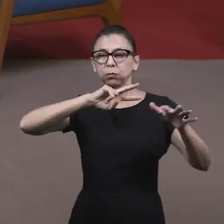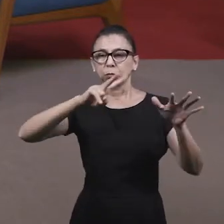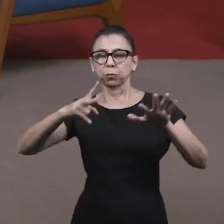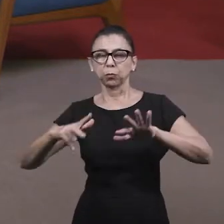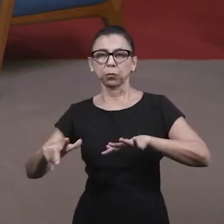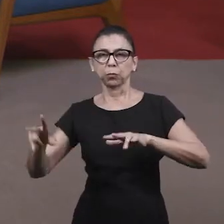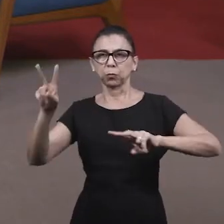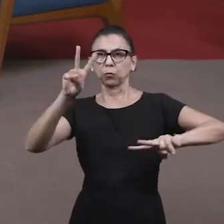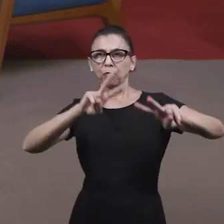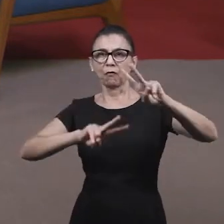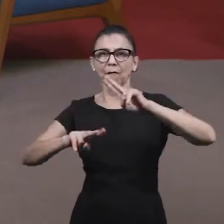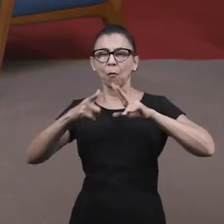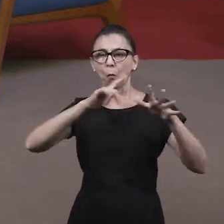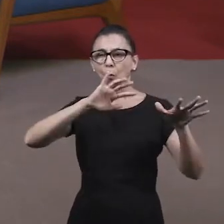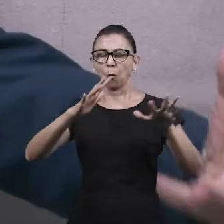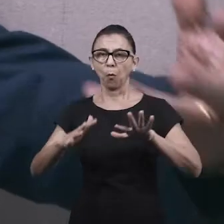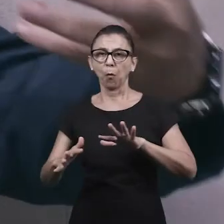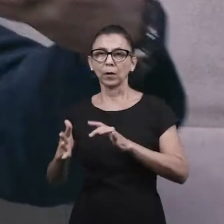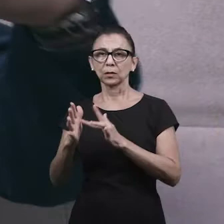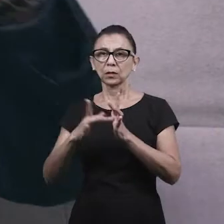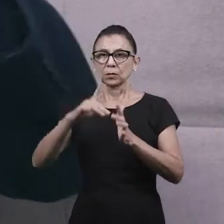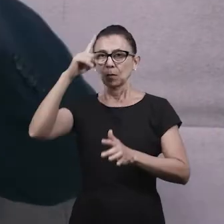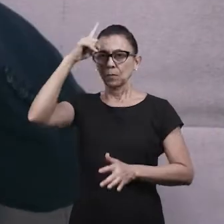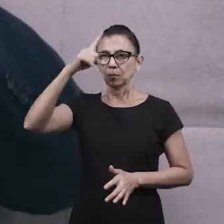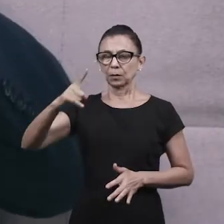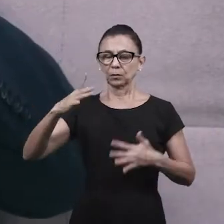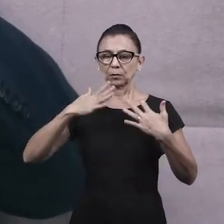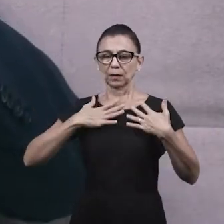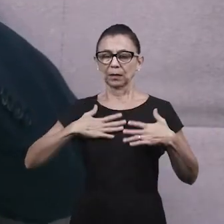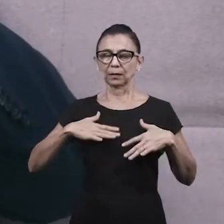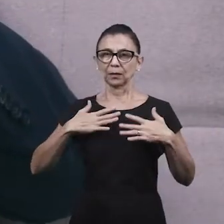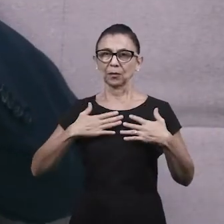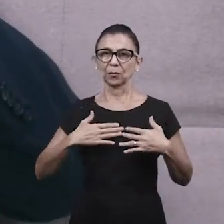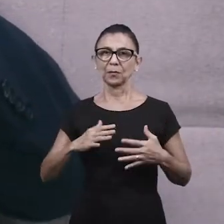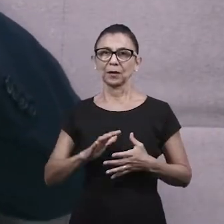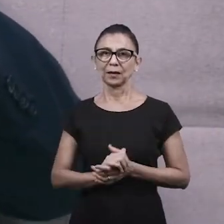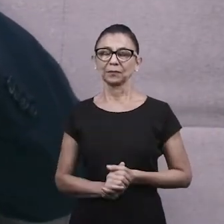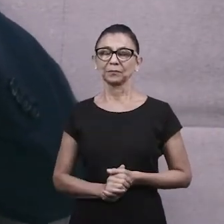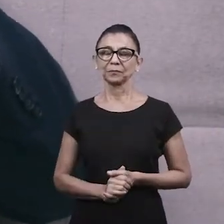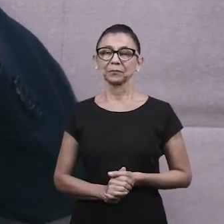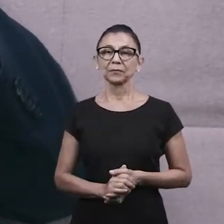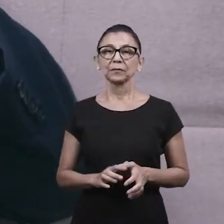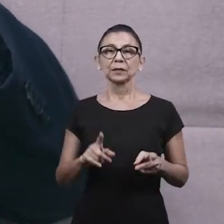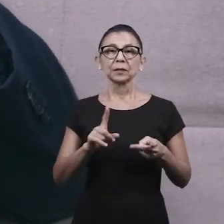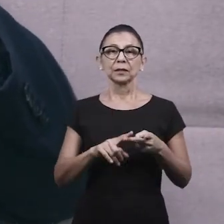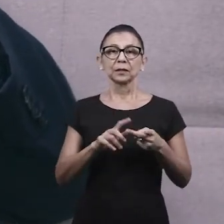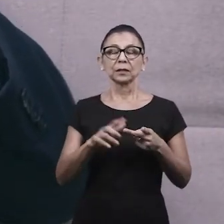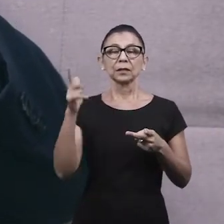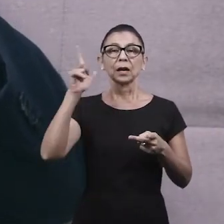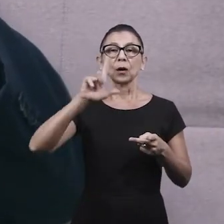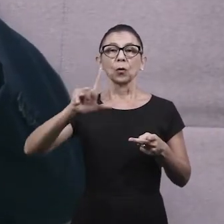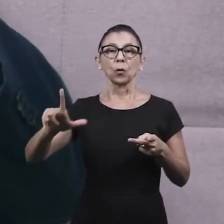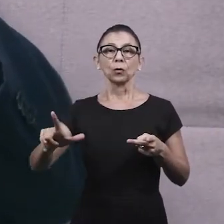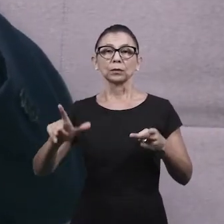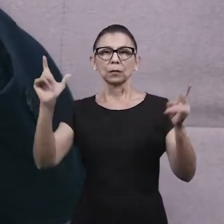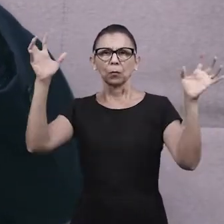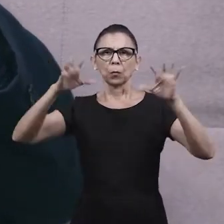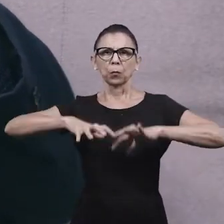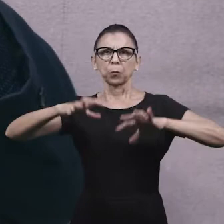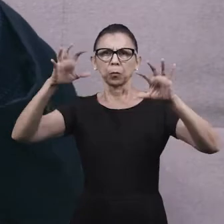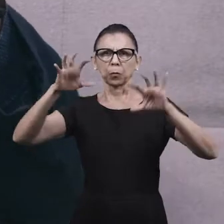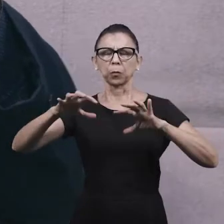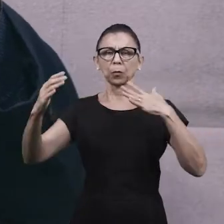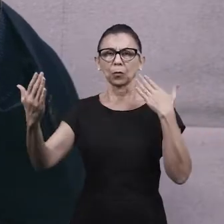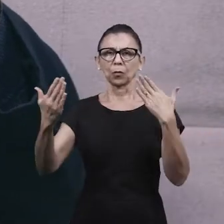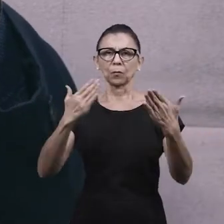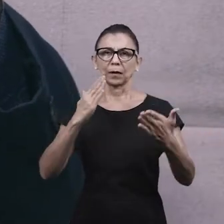j'ai l'habitude de dire, Jésus a apaisé deux tempêtes. La visible, qui était le vent, la mer, et